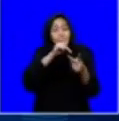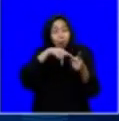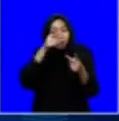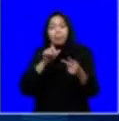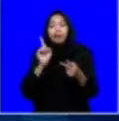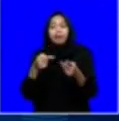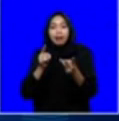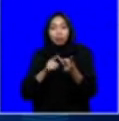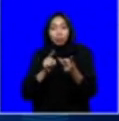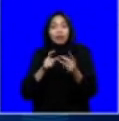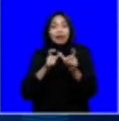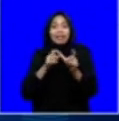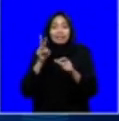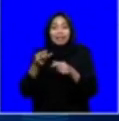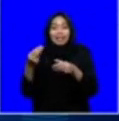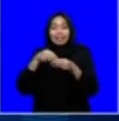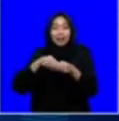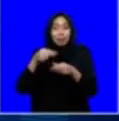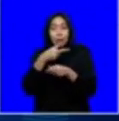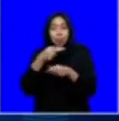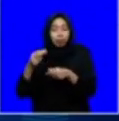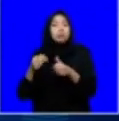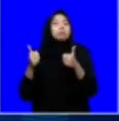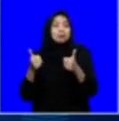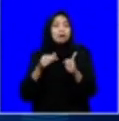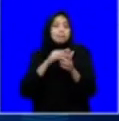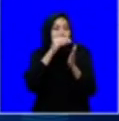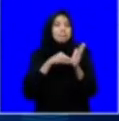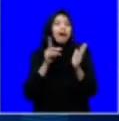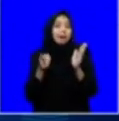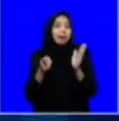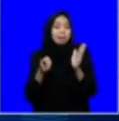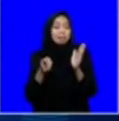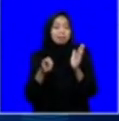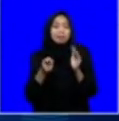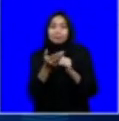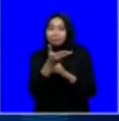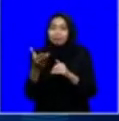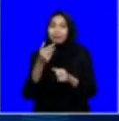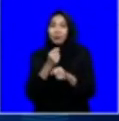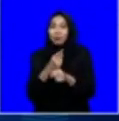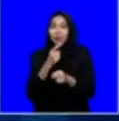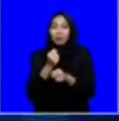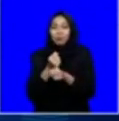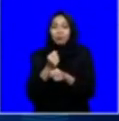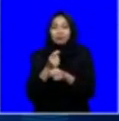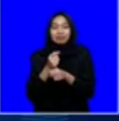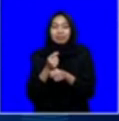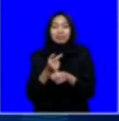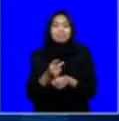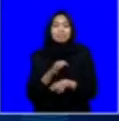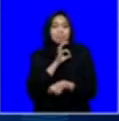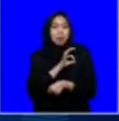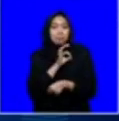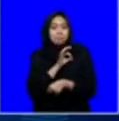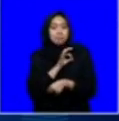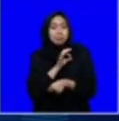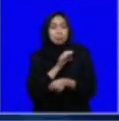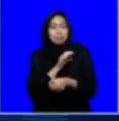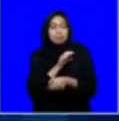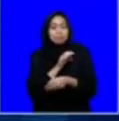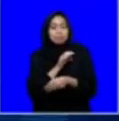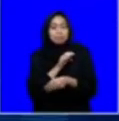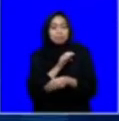juga di dalam negeri, itu menjadi salah satu program yang akan kita dukung. Jadi guru pun akan menjadi beneficiary, akan